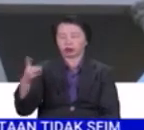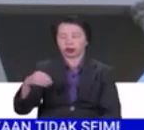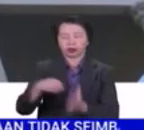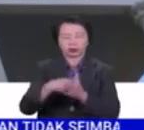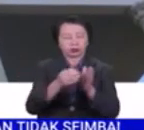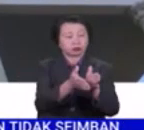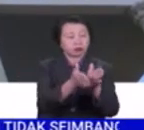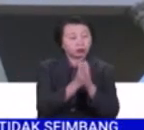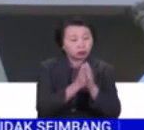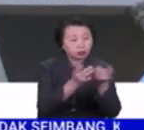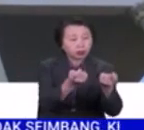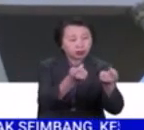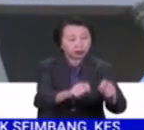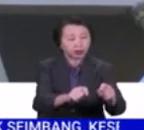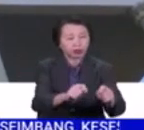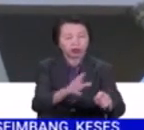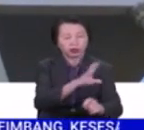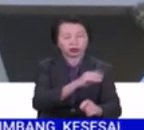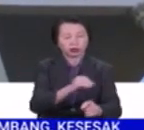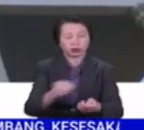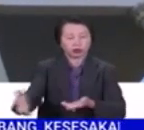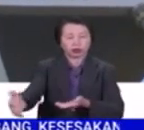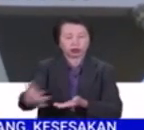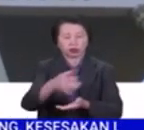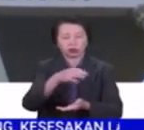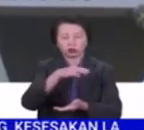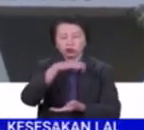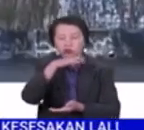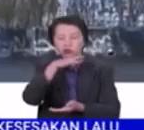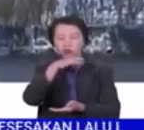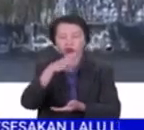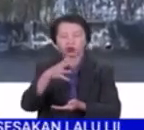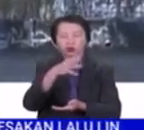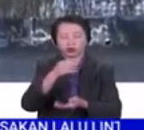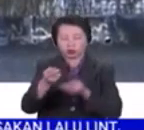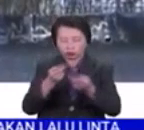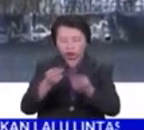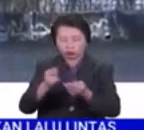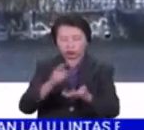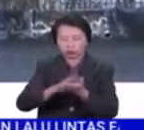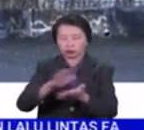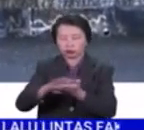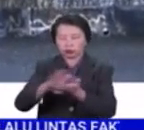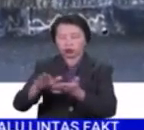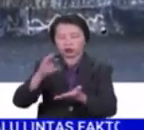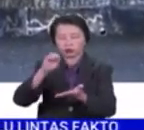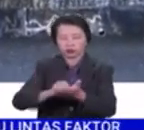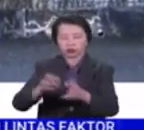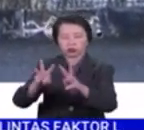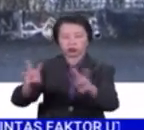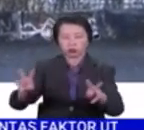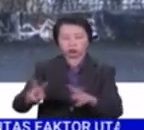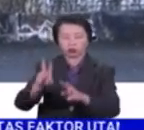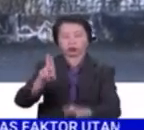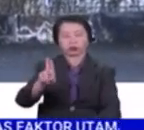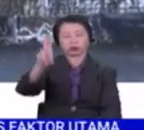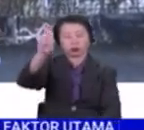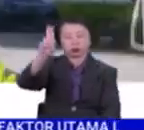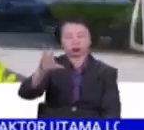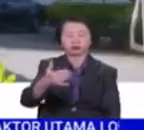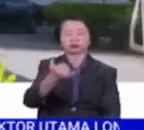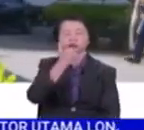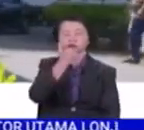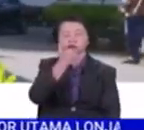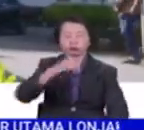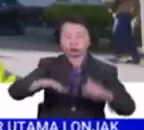permohonan tender penswastaan pengumpulan sisa dan pengurusan pembesar awam di saudara kesalahan